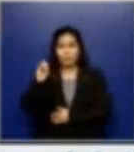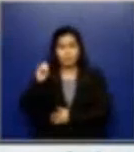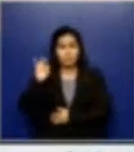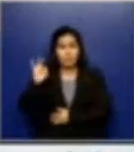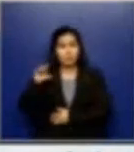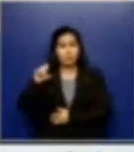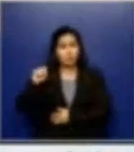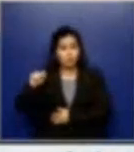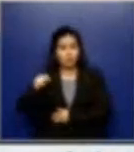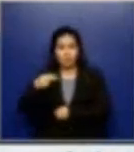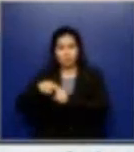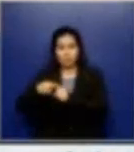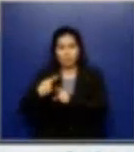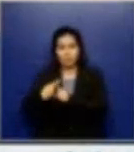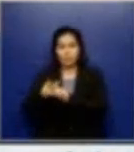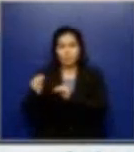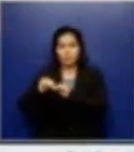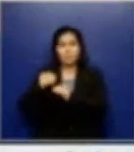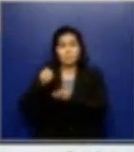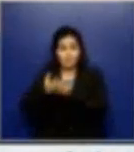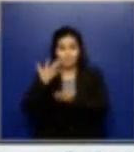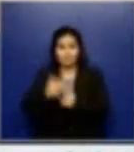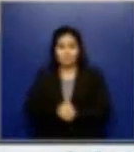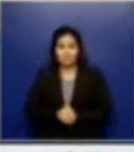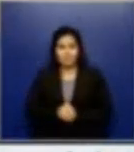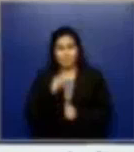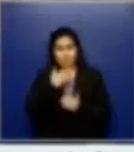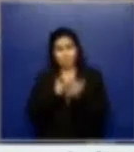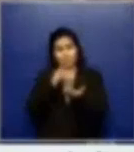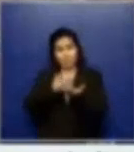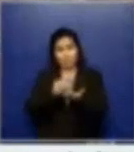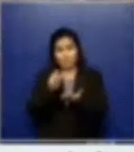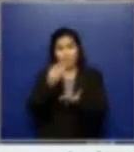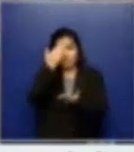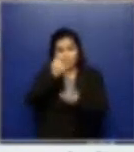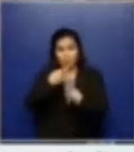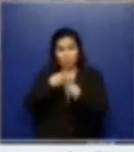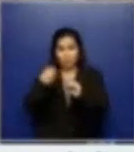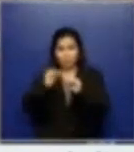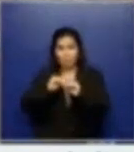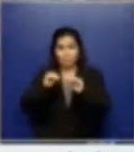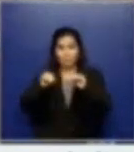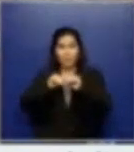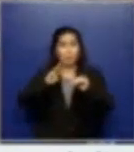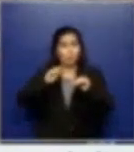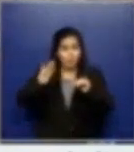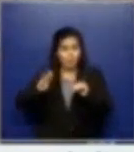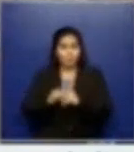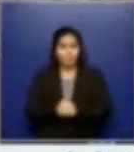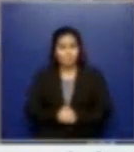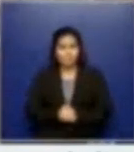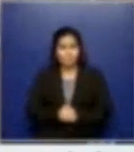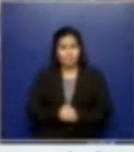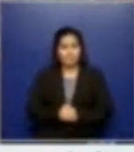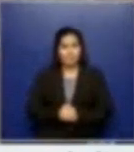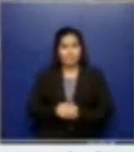5.99 บาทดีเซลเลยขึ้นแล้วท่านจะบอกว่าเก็บน้อยได้ไงท่านบวกไปตั้งเกือบ6 บาทแล้วก็ไปดูแล้วท่านก็ได้ภาษีส่วน